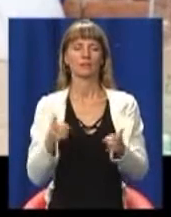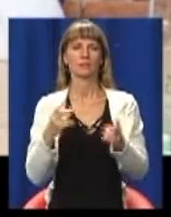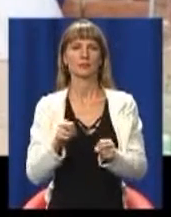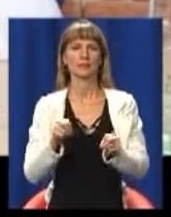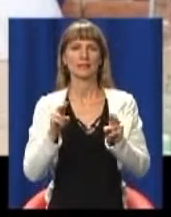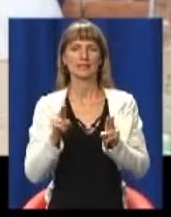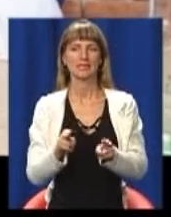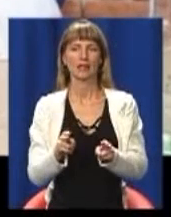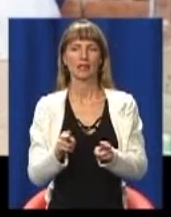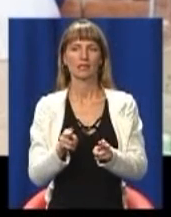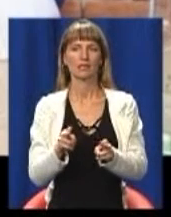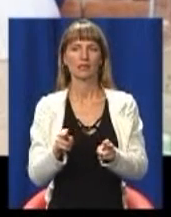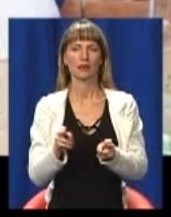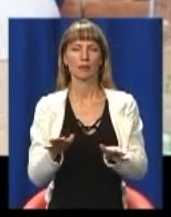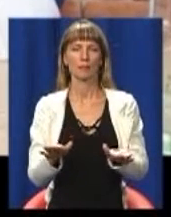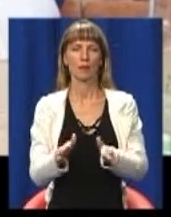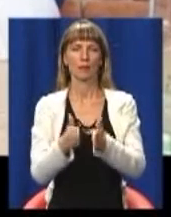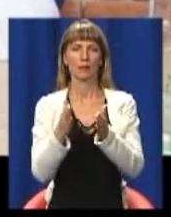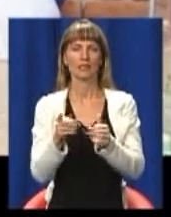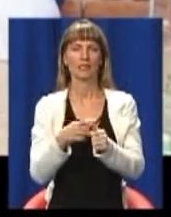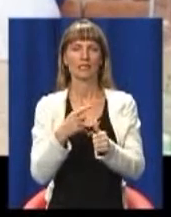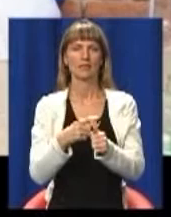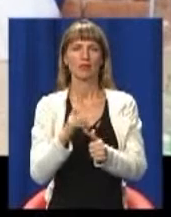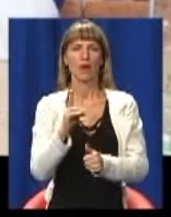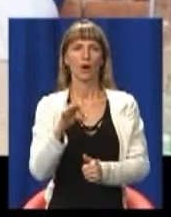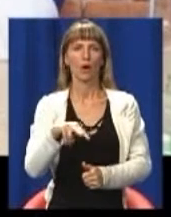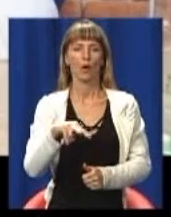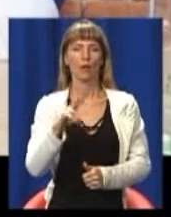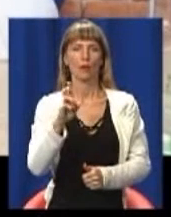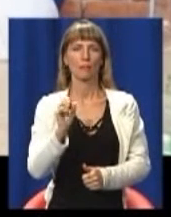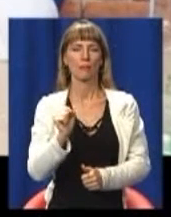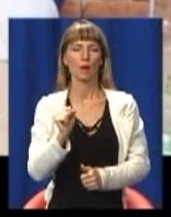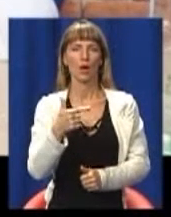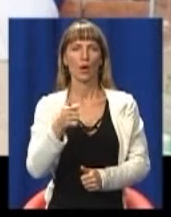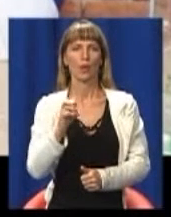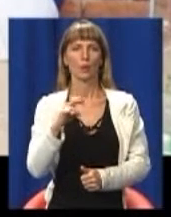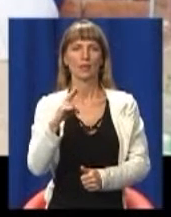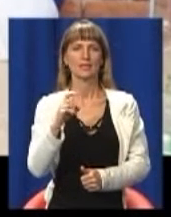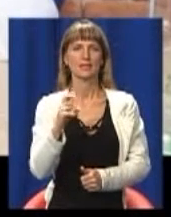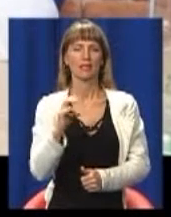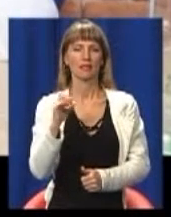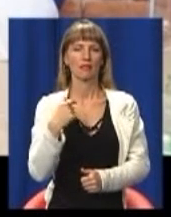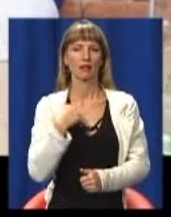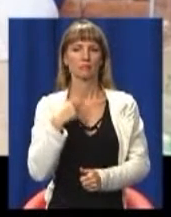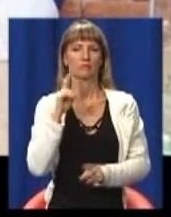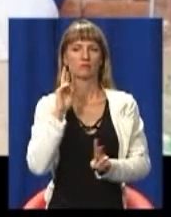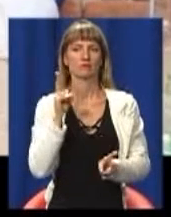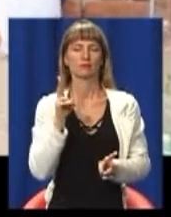спеціальна колба. Вона називається колба Бунзена. Як ви вважаєте, хто це такий цей Бунзен? Навіть не